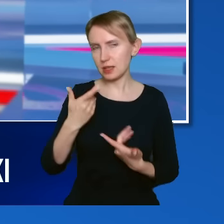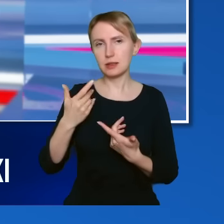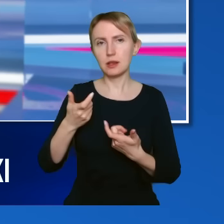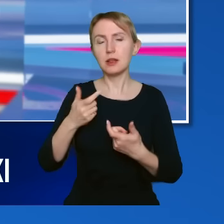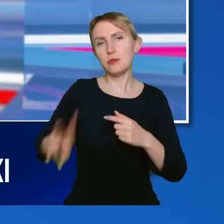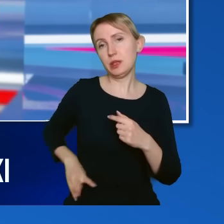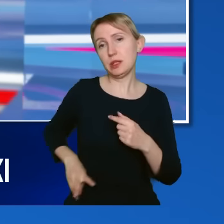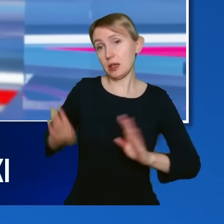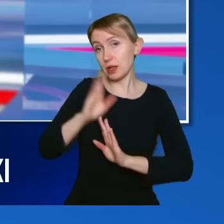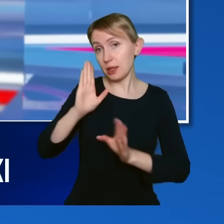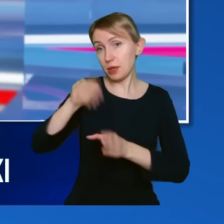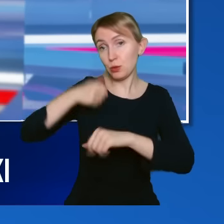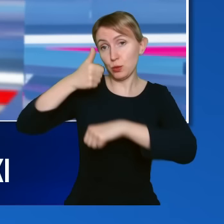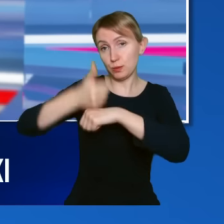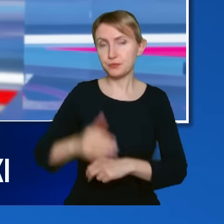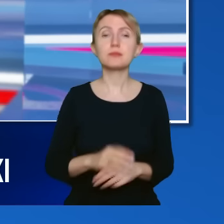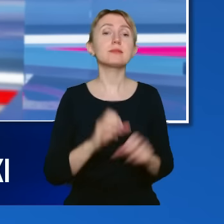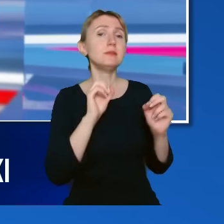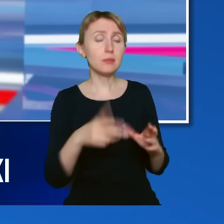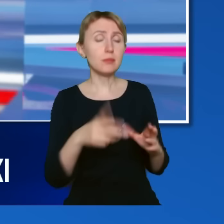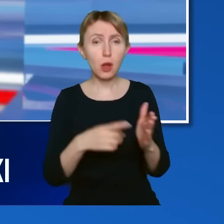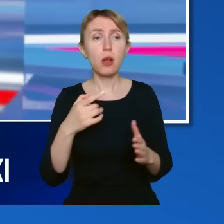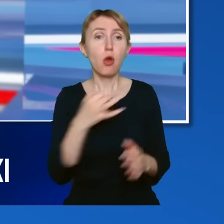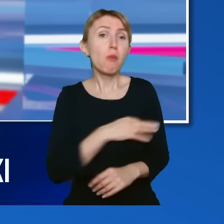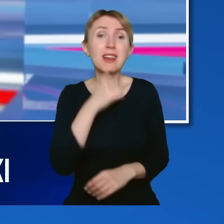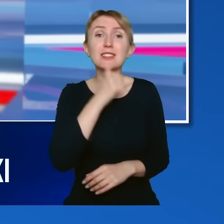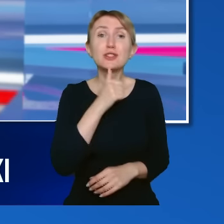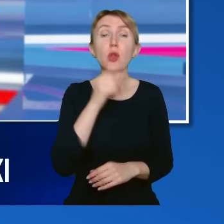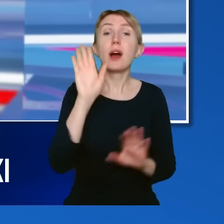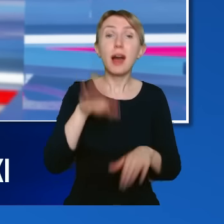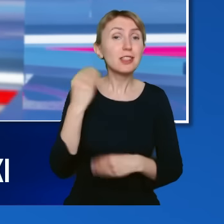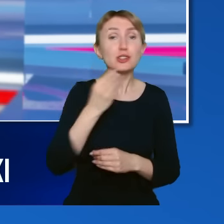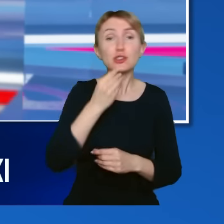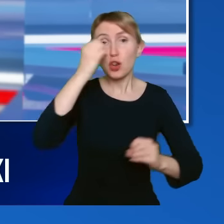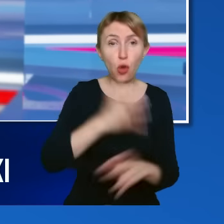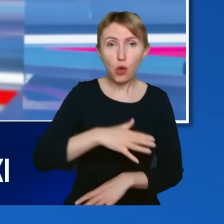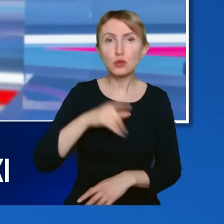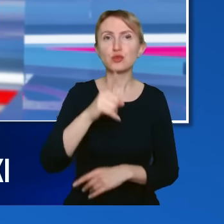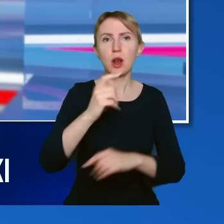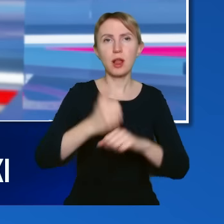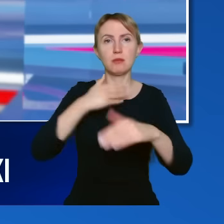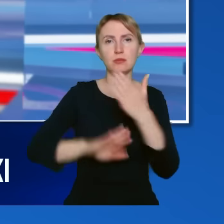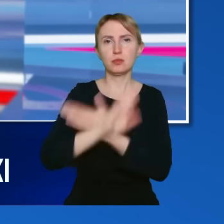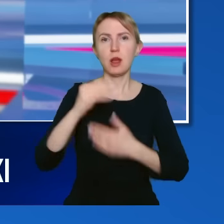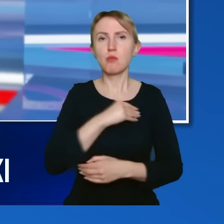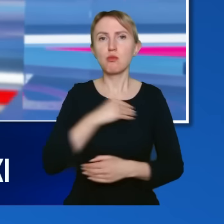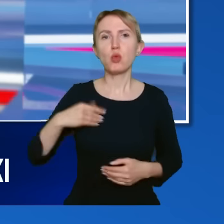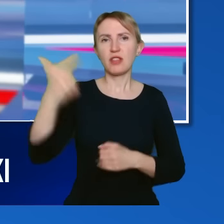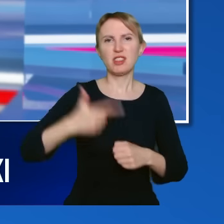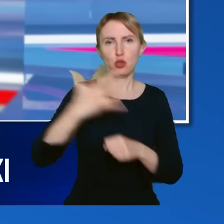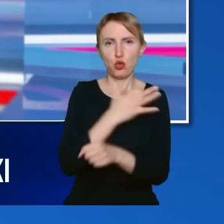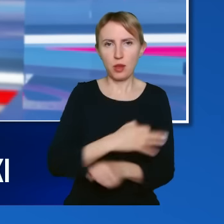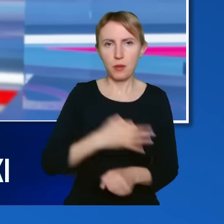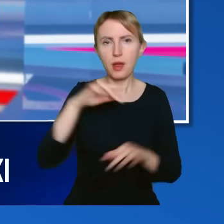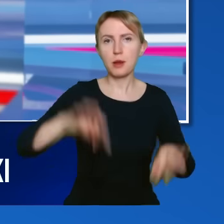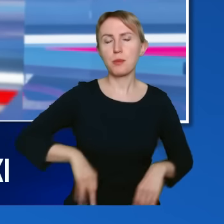No właśnie. W kierownictwie Ministerstwa Klimatu jest Partia Zielonych, ale to jeszcze gorzej można powiedzieć, bo przedstawiciel Polski 2050, pan